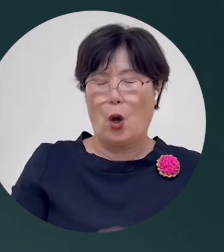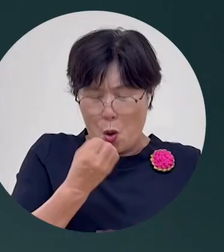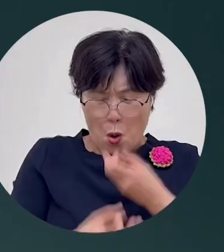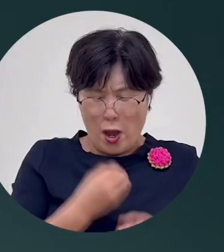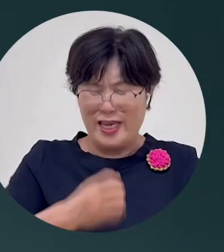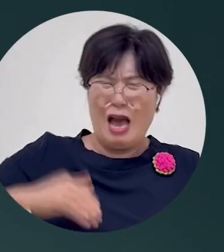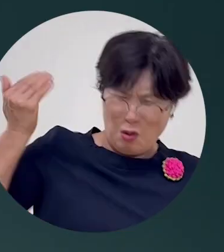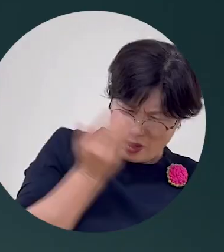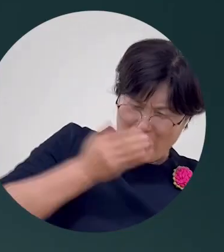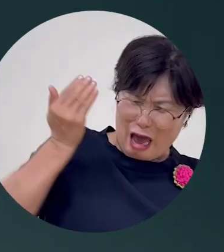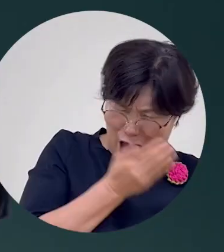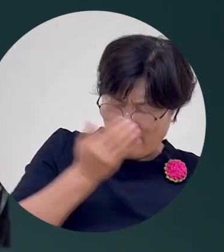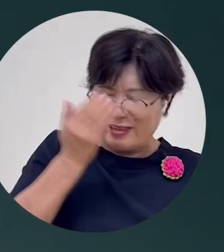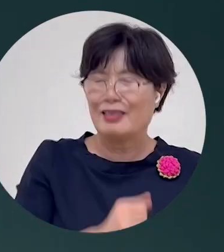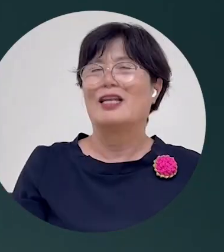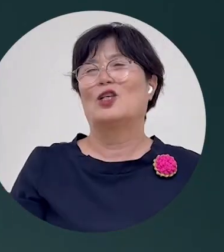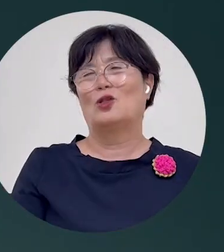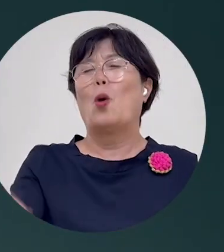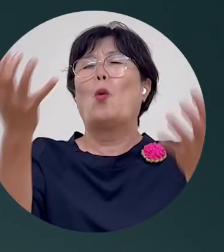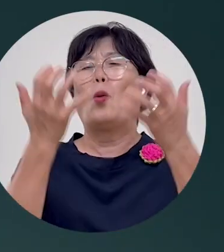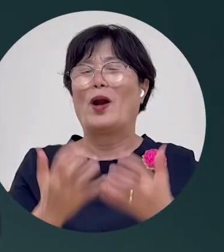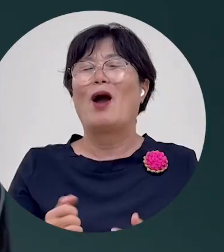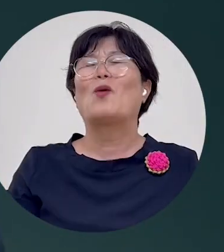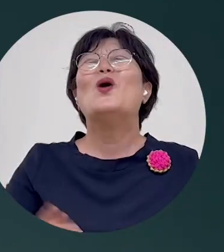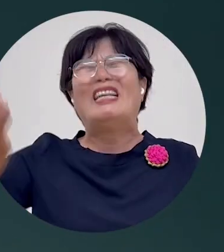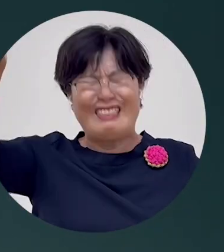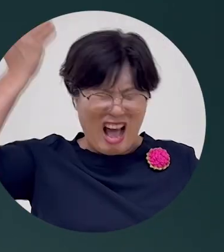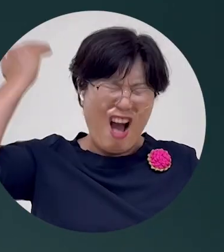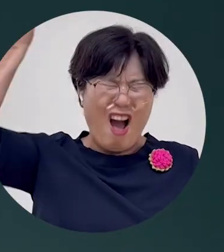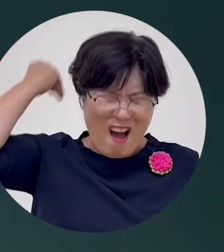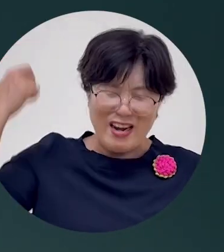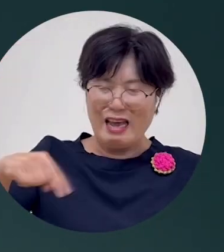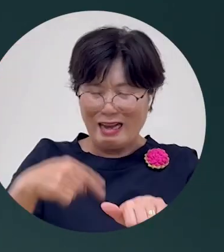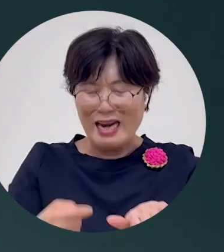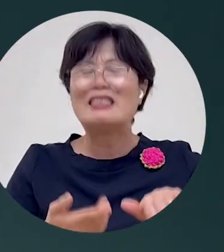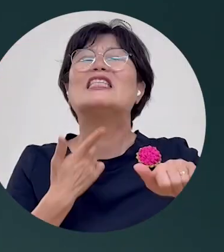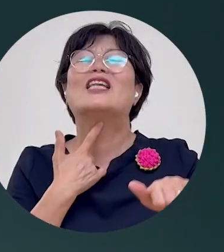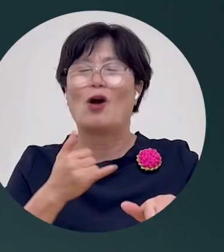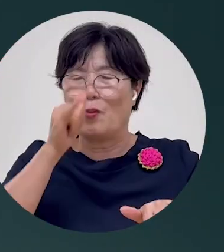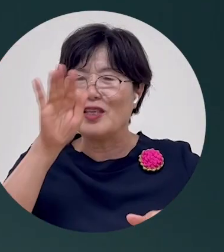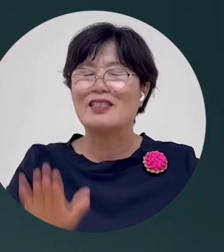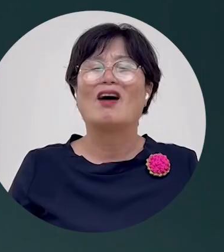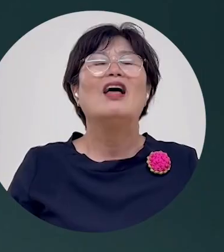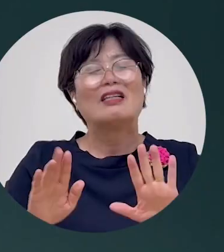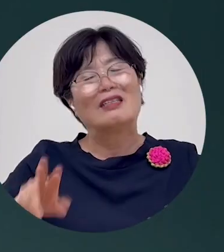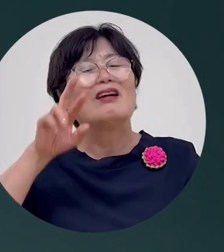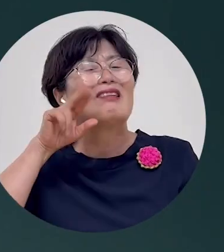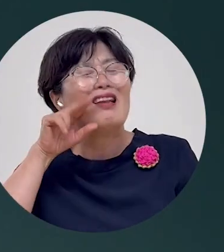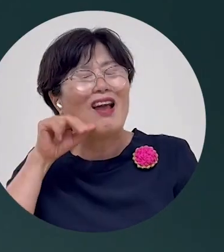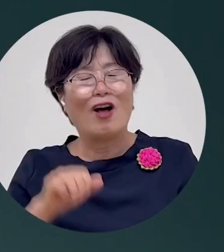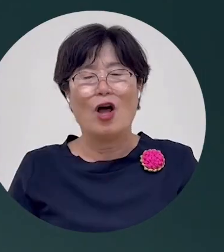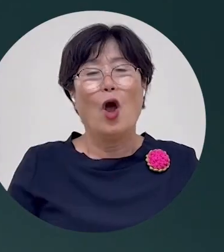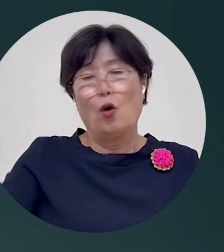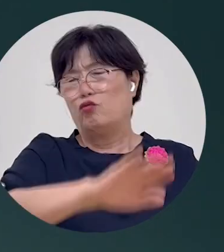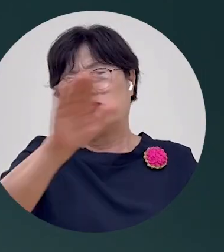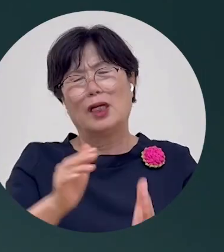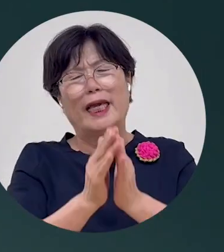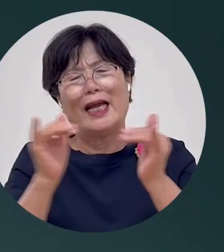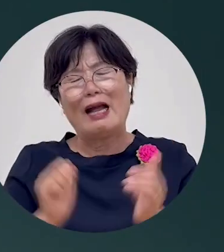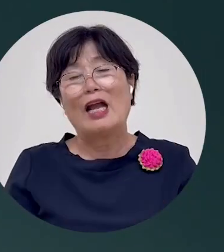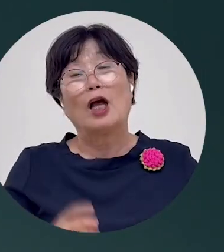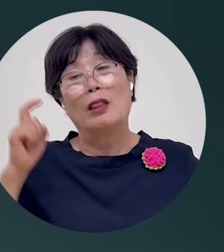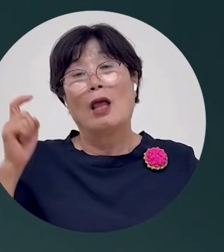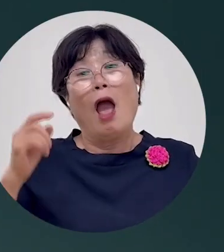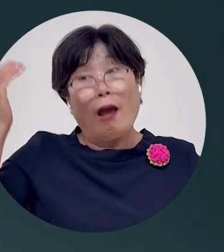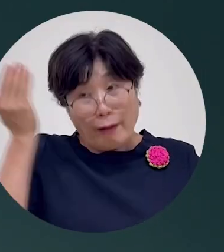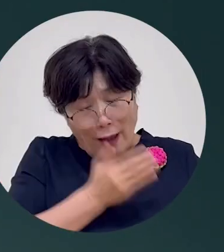성찬을 하려면 깨끗해져 가지고 나오라. 그거 틀린 거였어요. 우리 인간이 어떻게 거룩해지고 깨끗해질 수